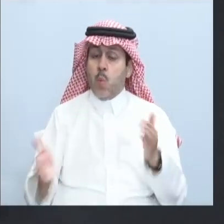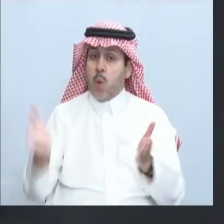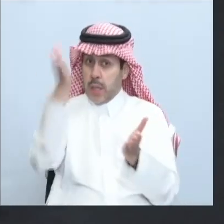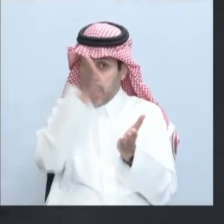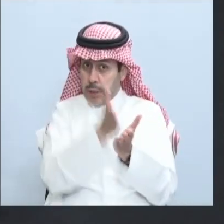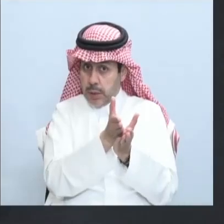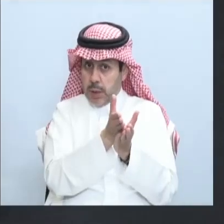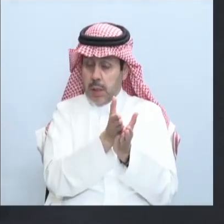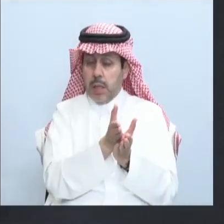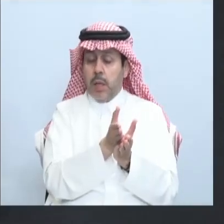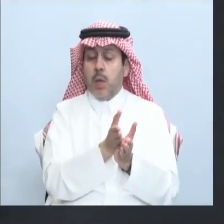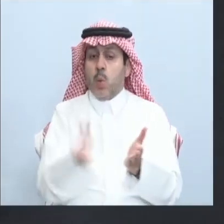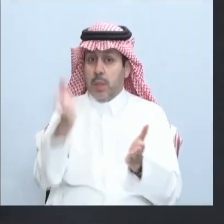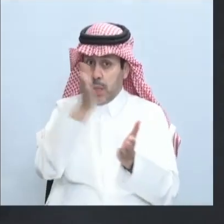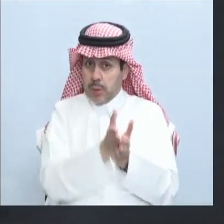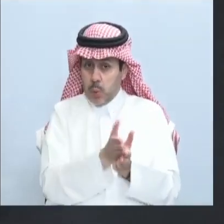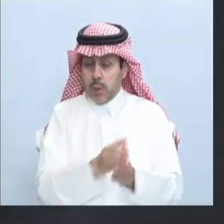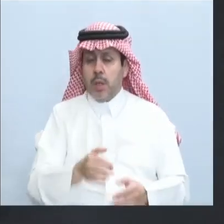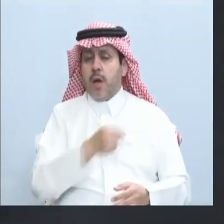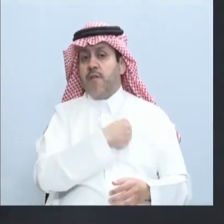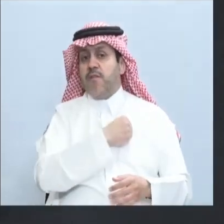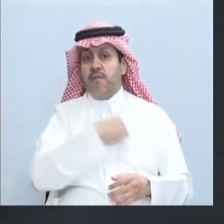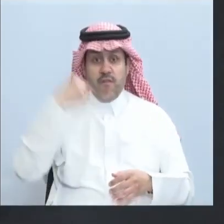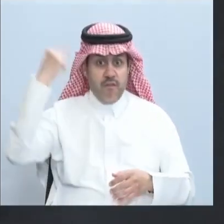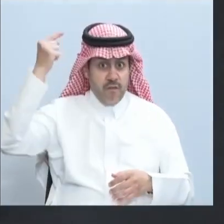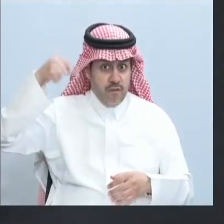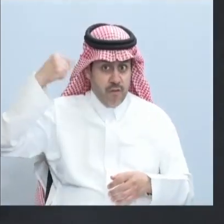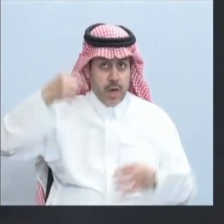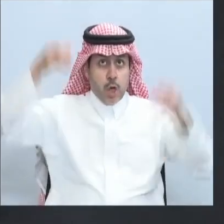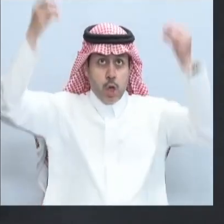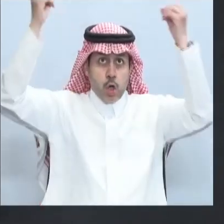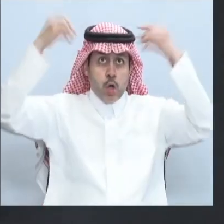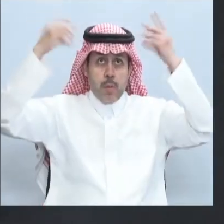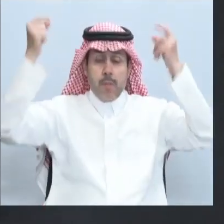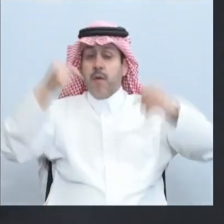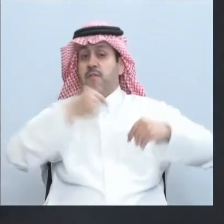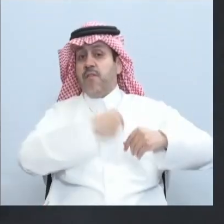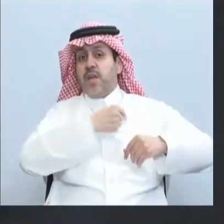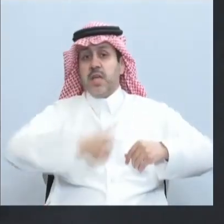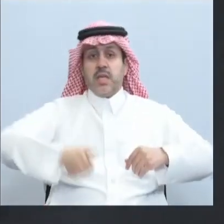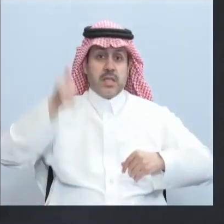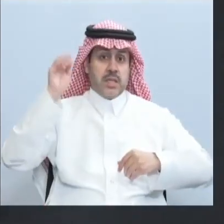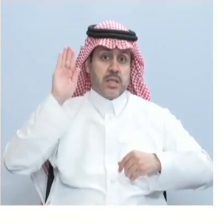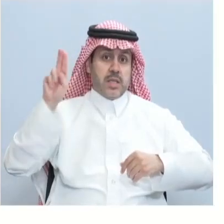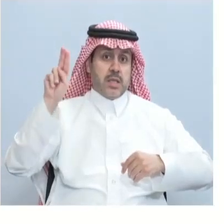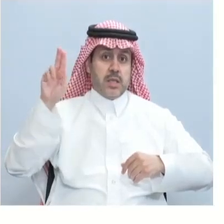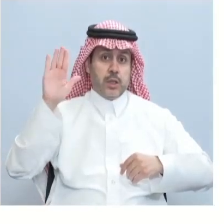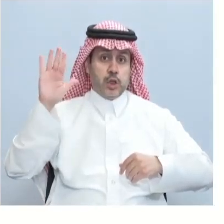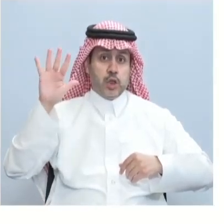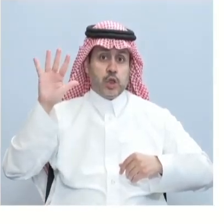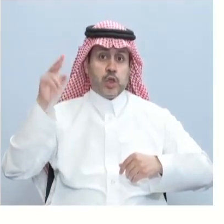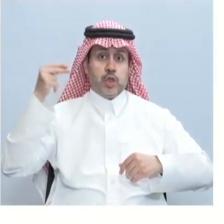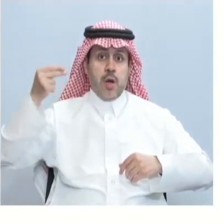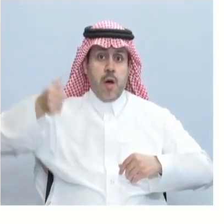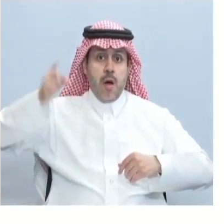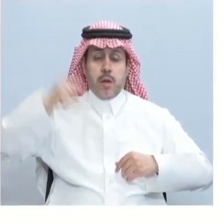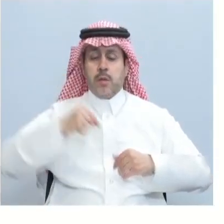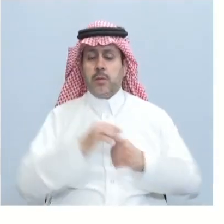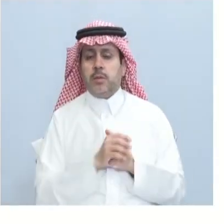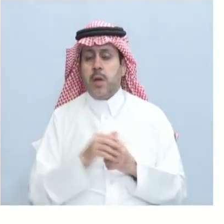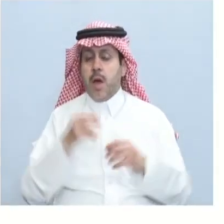الى استشعار النعم التي رزقه اياها ويلهمه شكرها وان اعظم